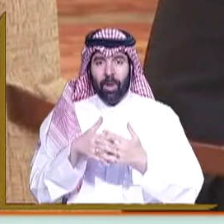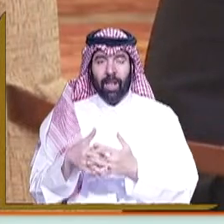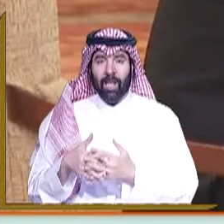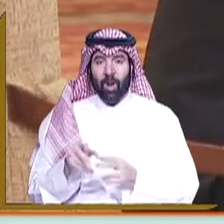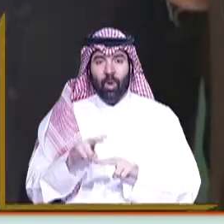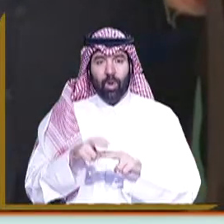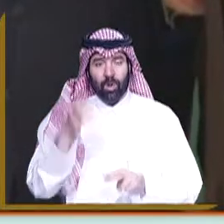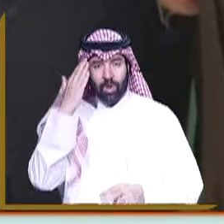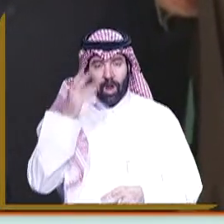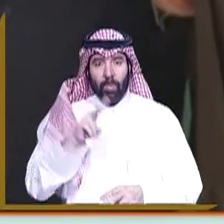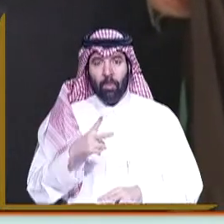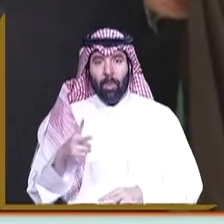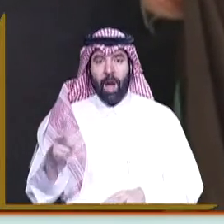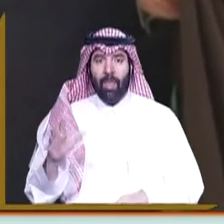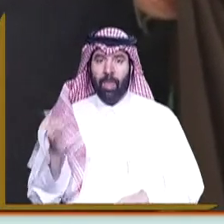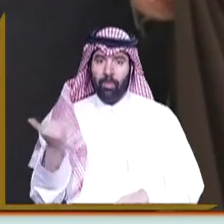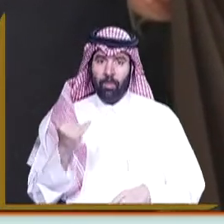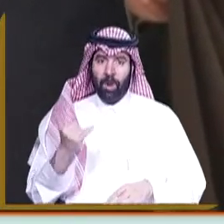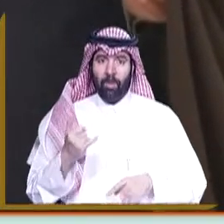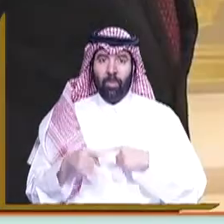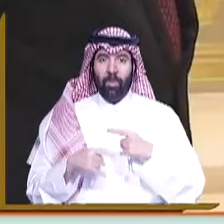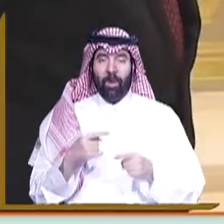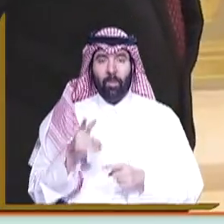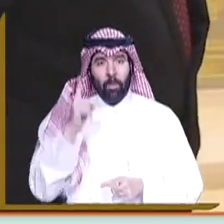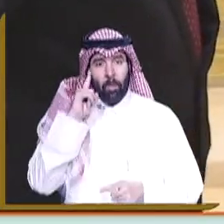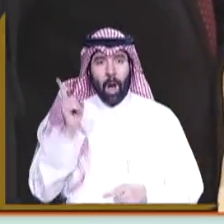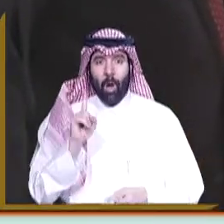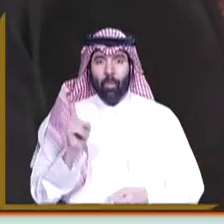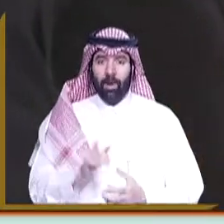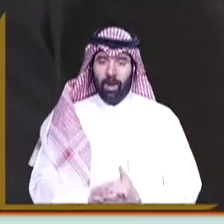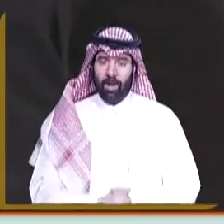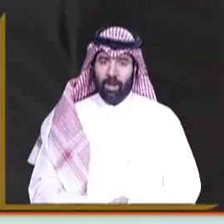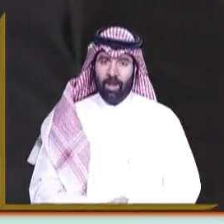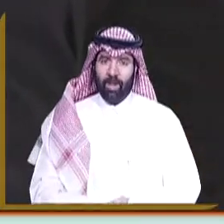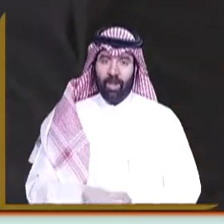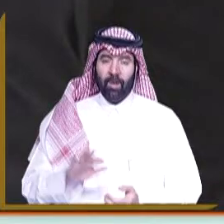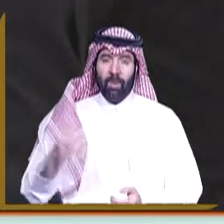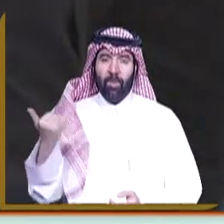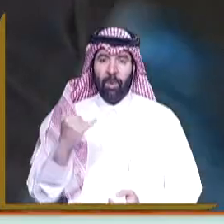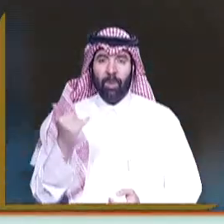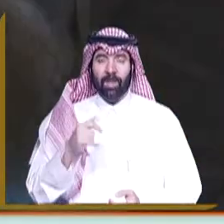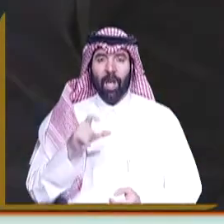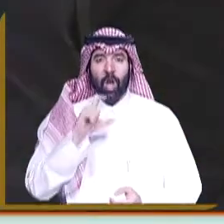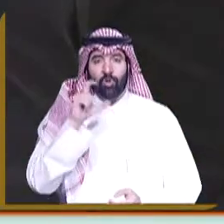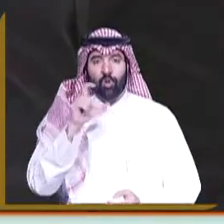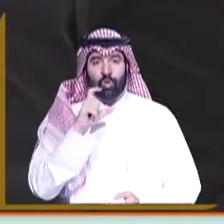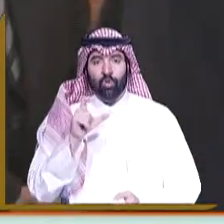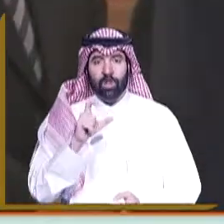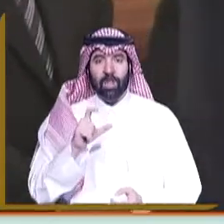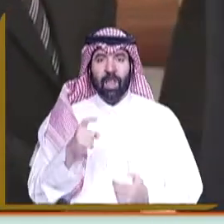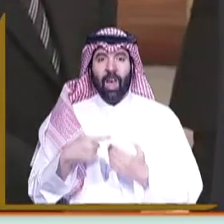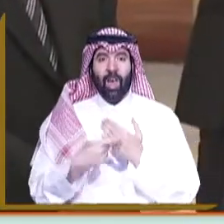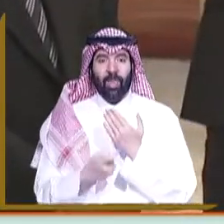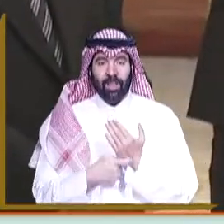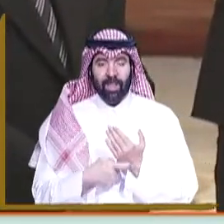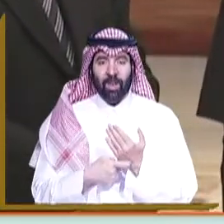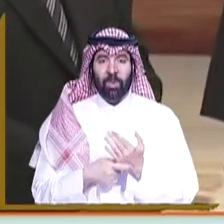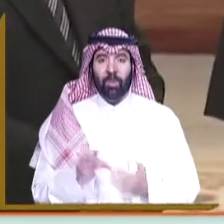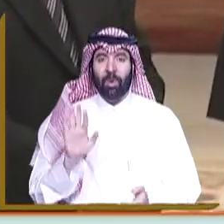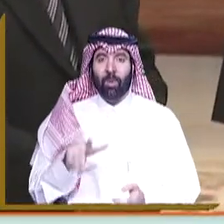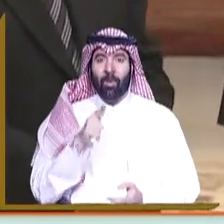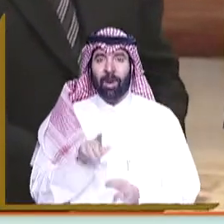وإسرائيل وبعض الجزر الغير معروفة صوتت ضد هذا القرار. يعني هذا عملية